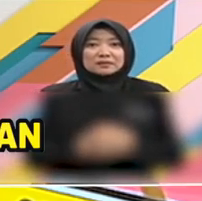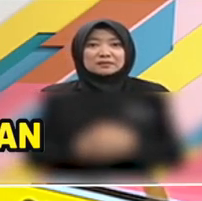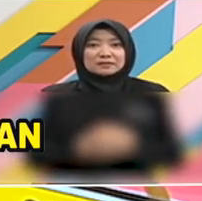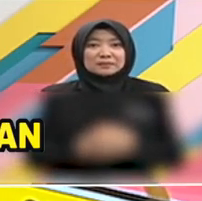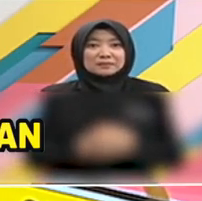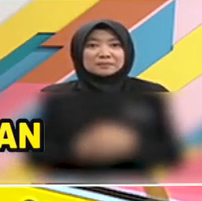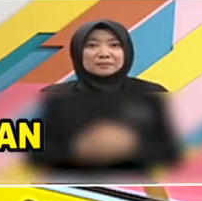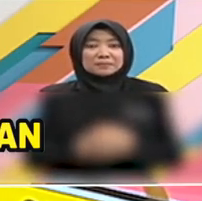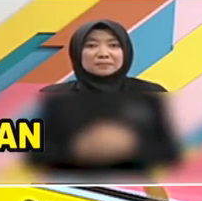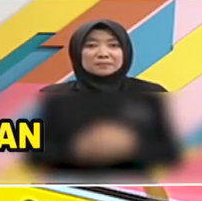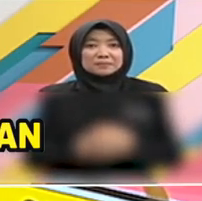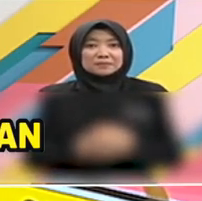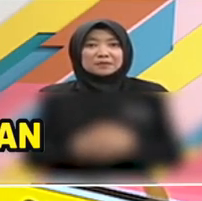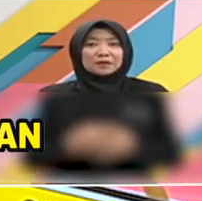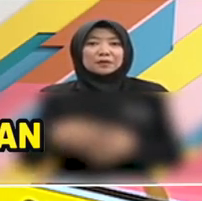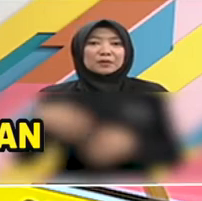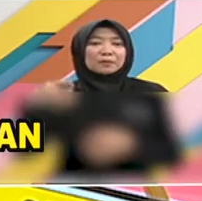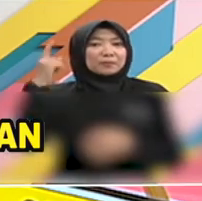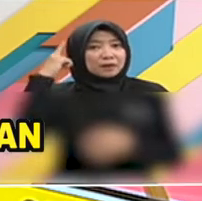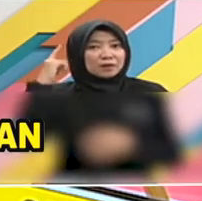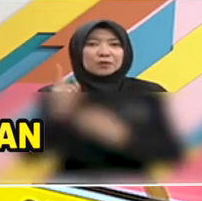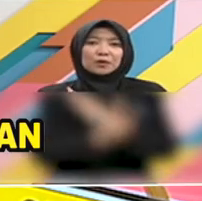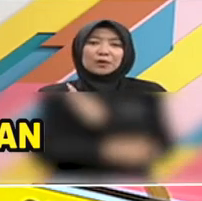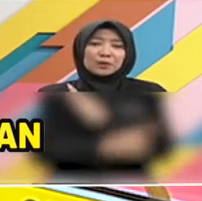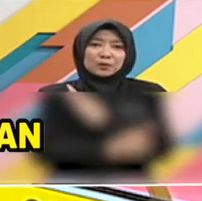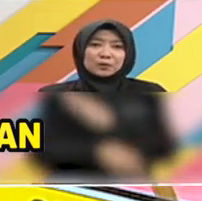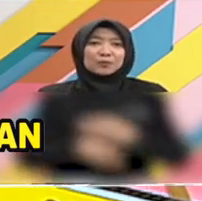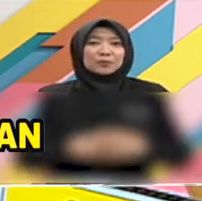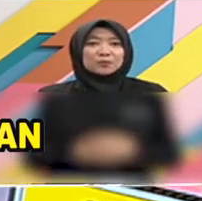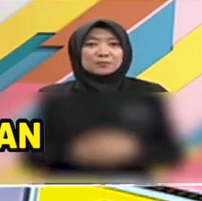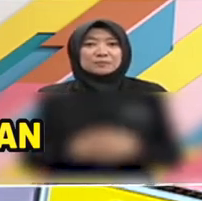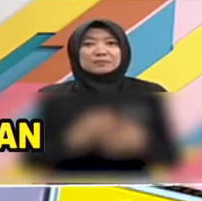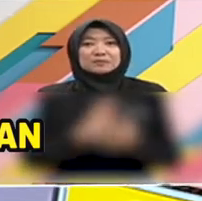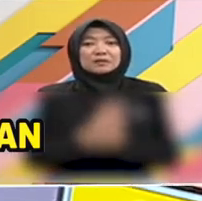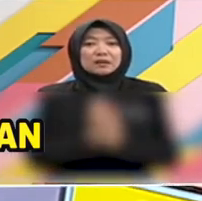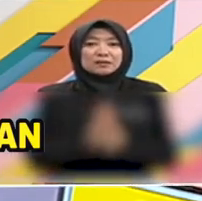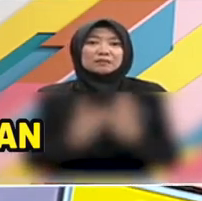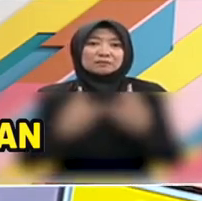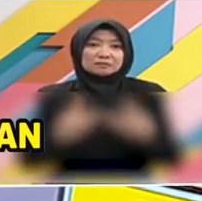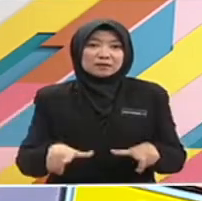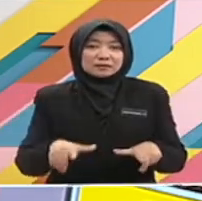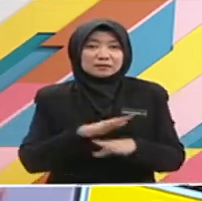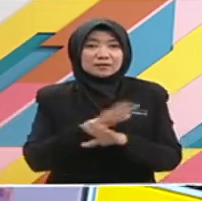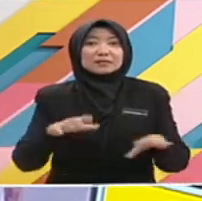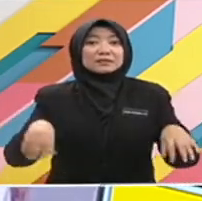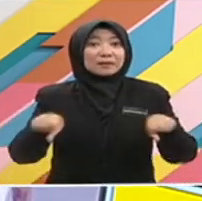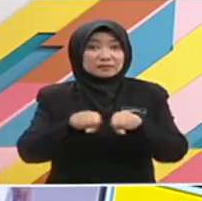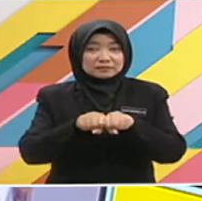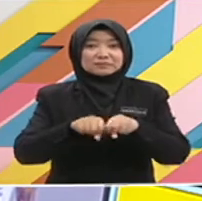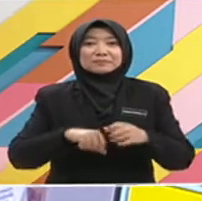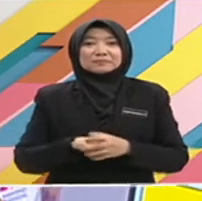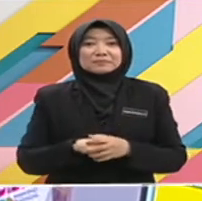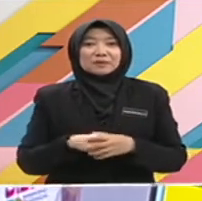dia ada sebelah ada kepala, sebelah dia ada ekor. Ya, yeah, betul. Dia tidak simetri. Jadi saya masukkan pada kotak yang ini. Baiklah, cikgu, di hadapan kita